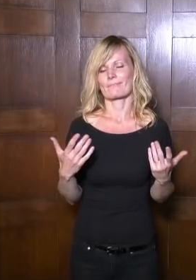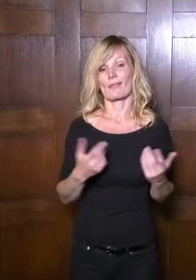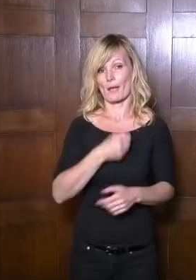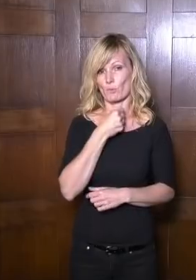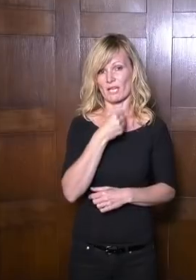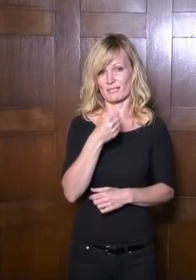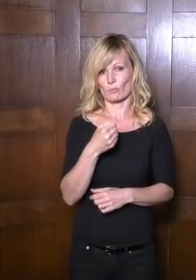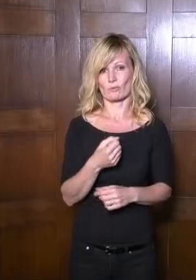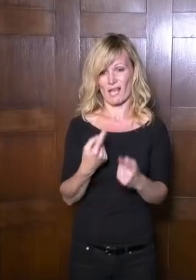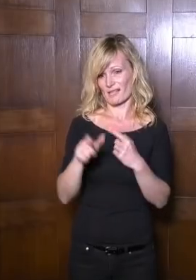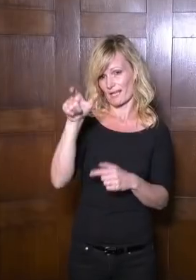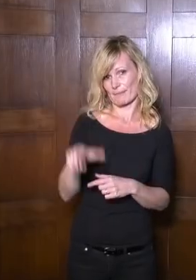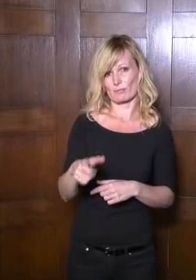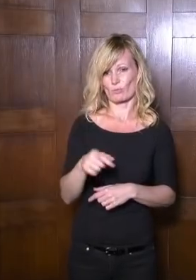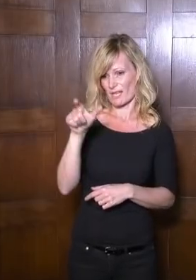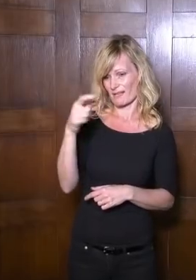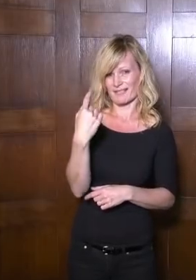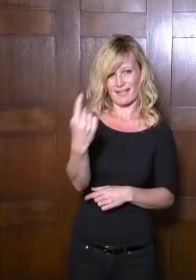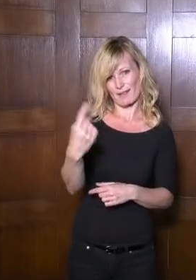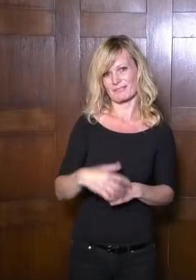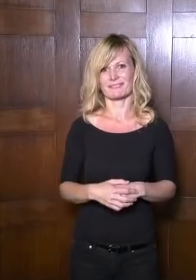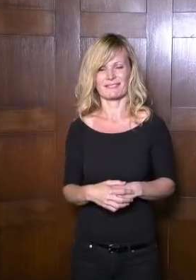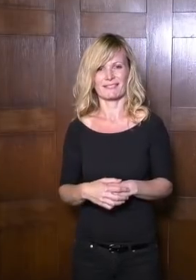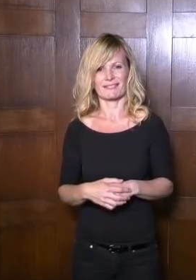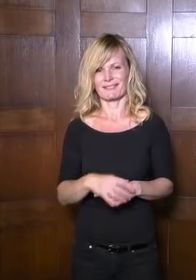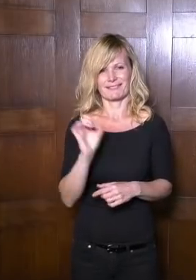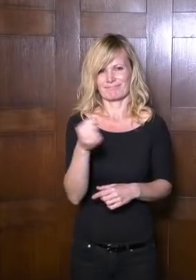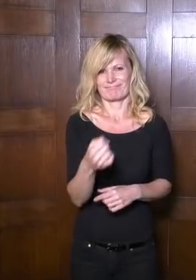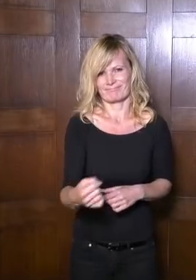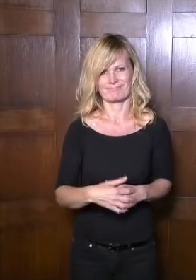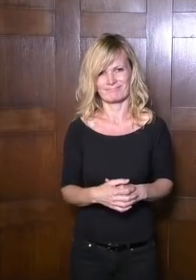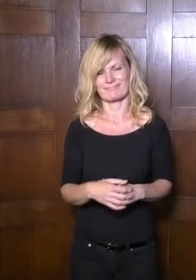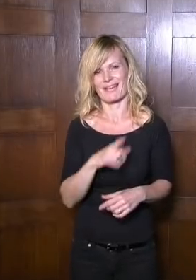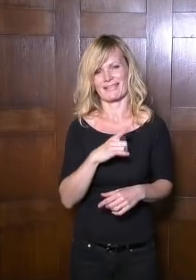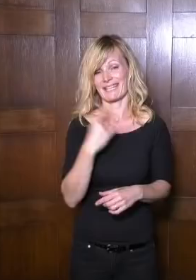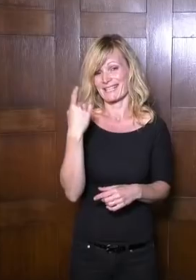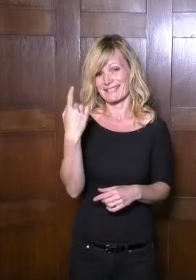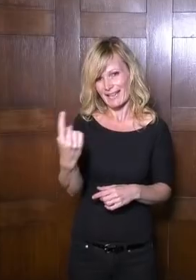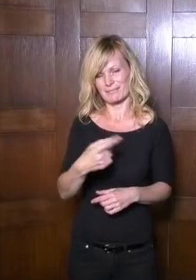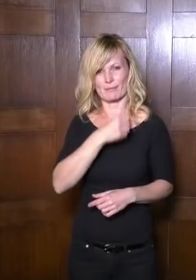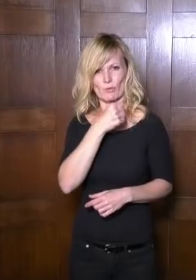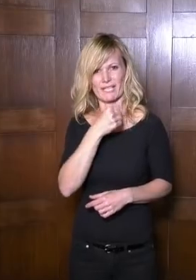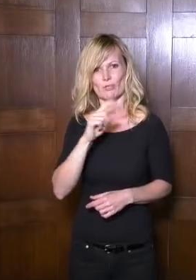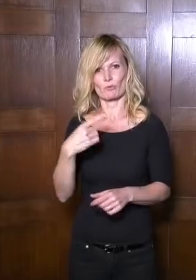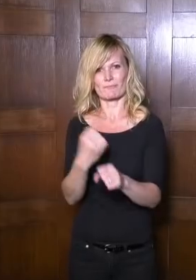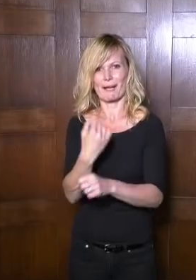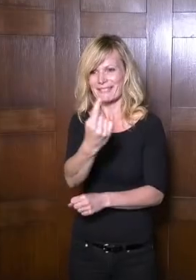moderiert werden, der nicht selbst in der Lage ist, sich selbst zu moderieren. Das heißt, die